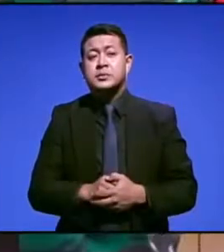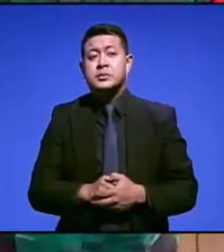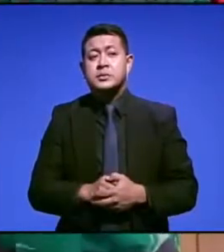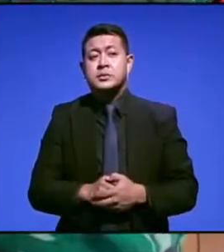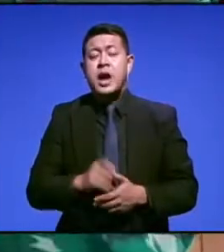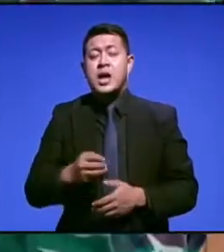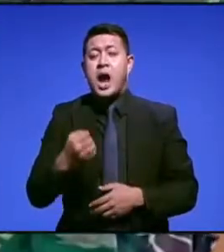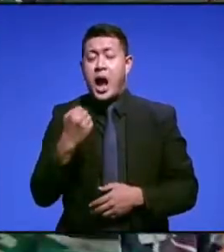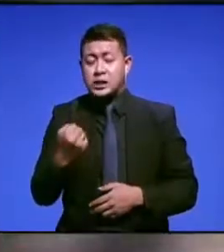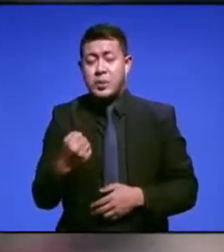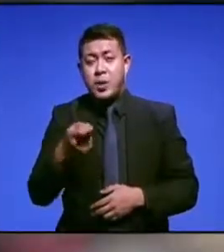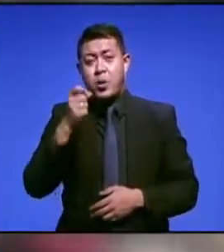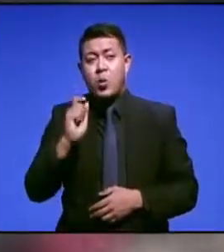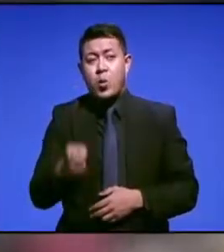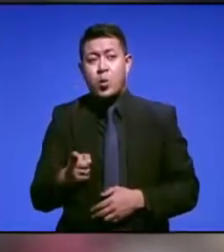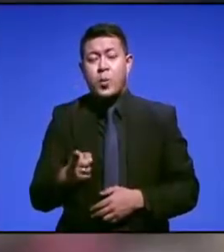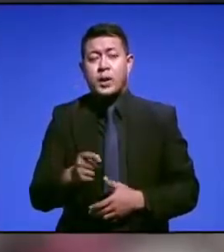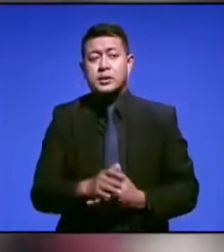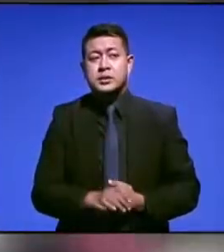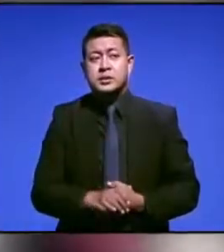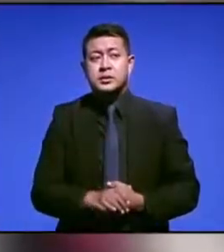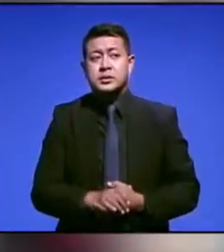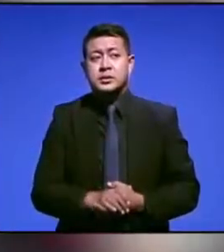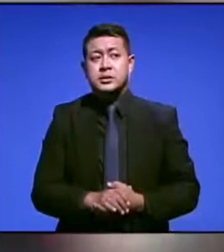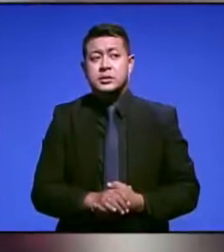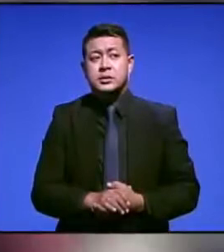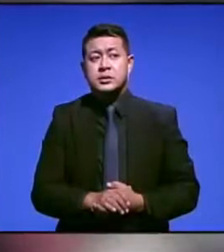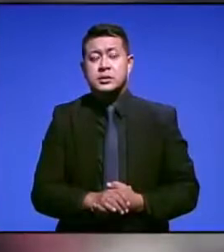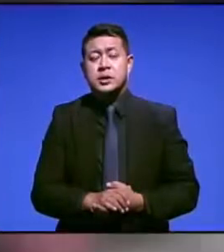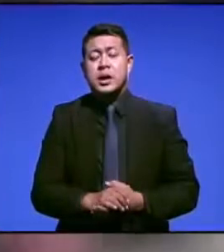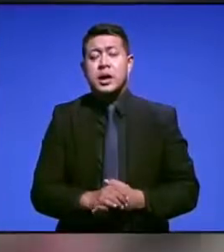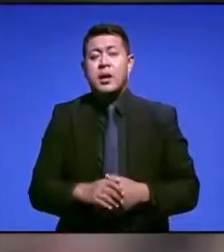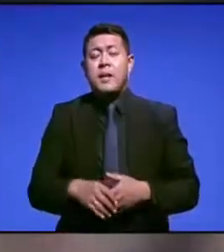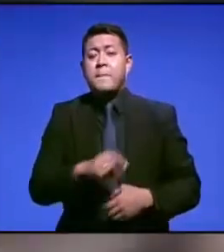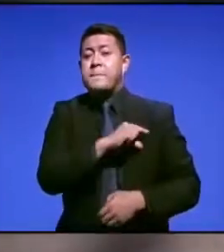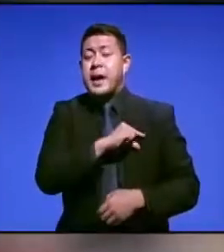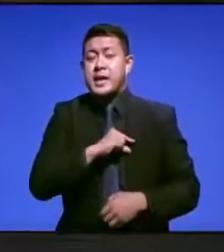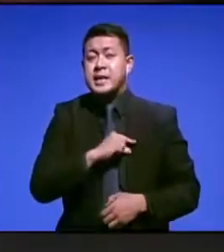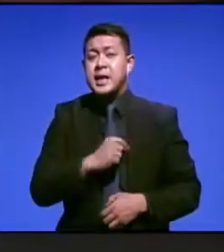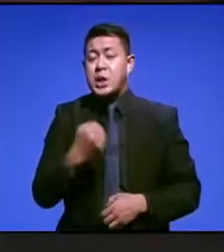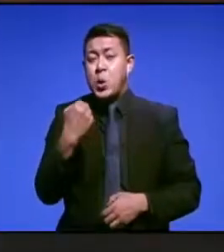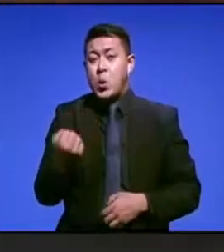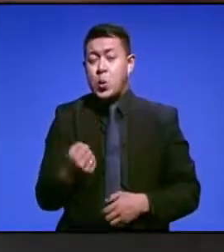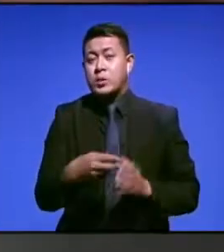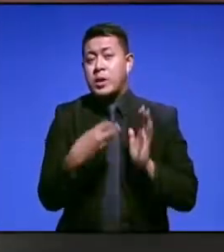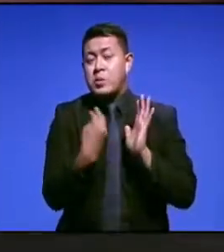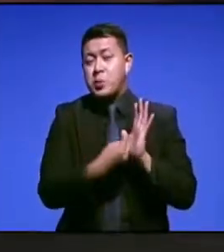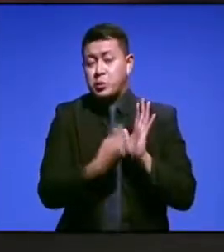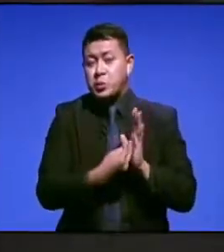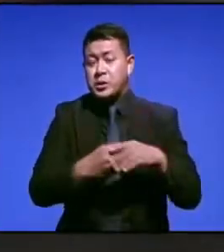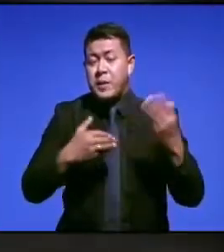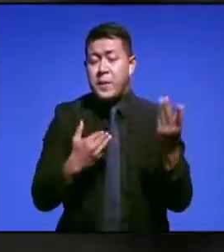ada ancaman hukumannya ya nanti. Ada persiapan mendadak baru. Pihak penyelenggara pun terancam sanksi jika terbukti melanggar Perbup